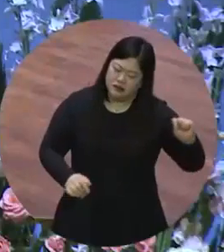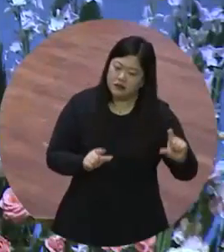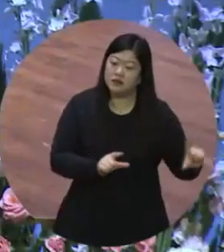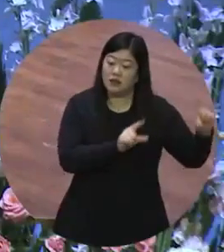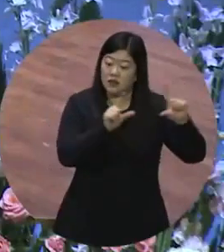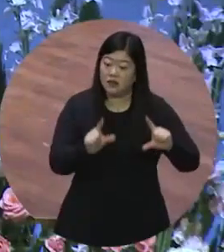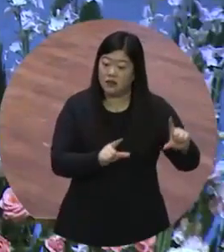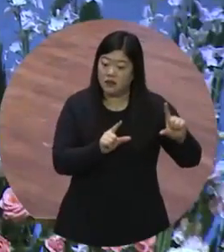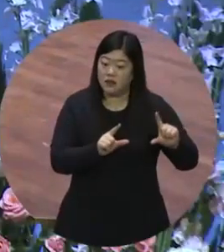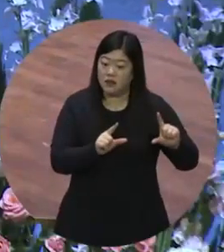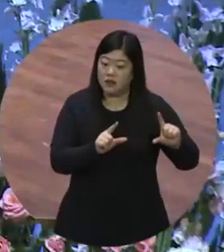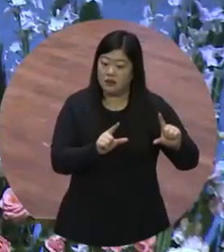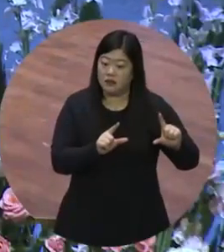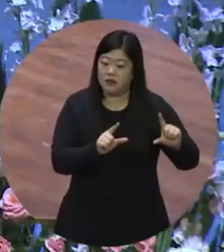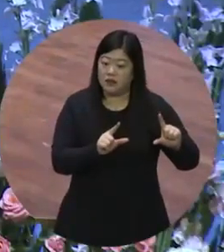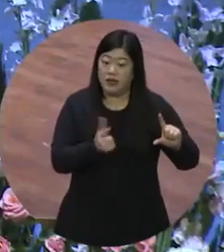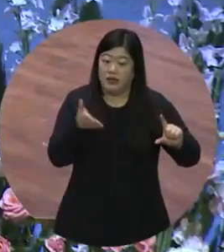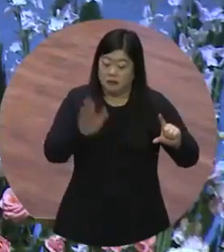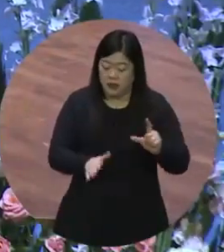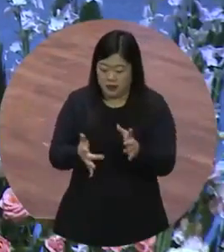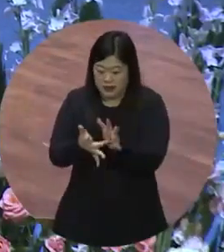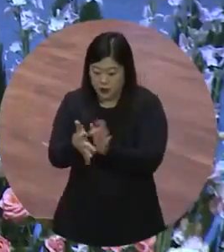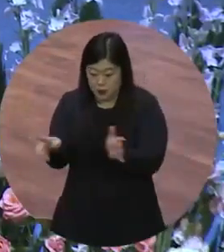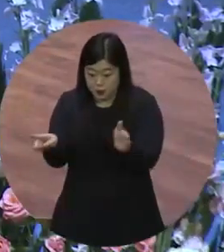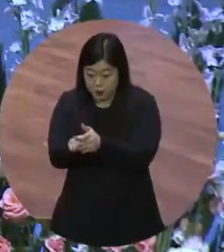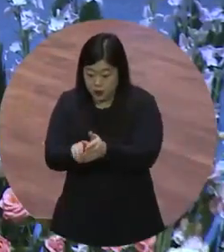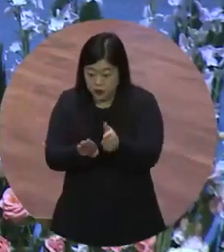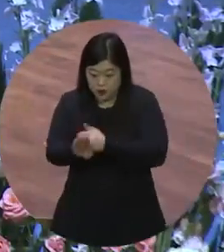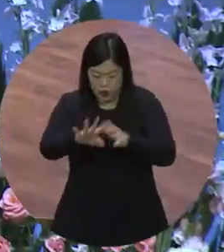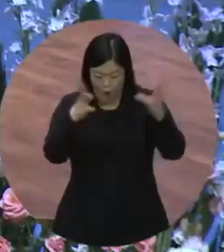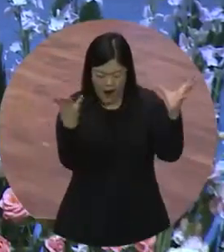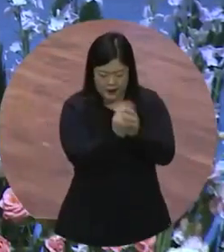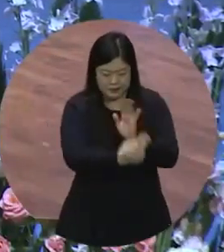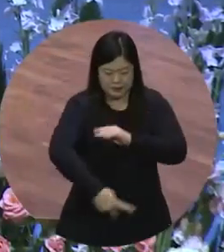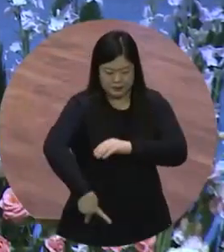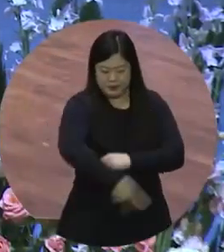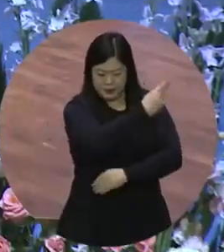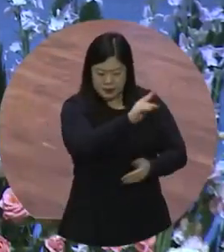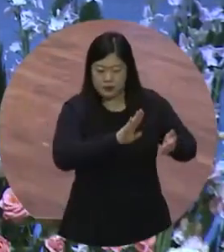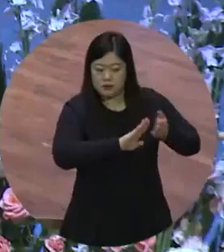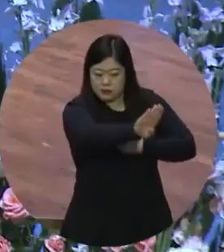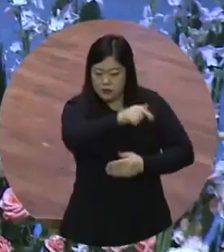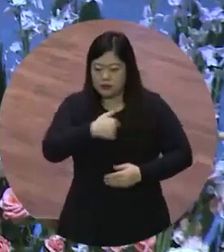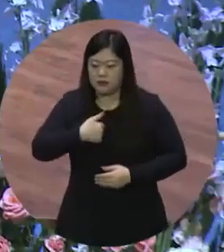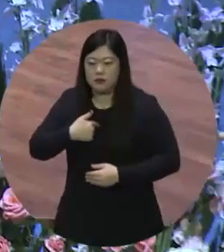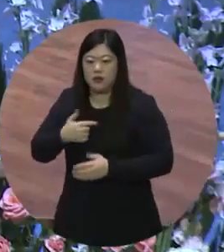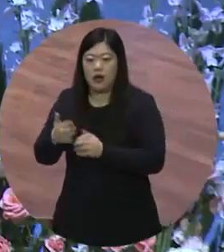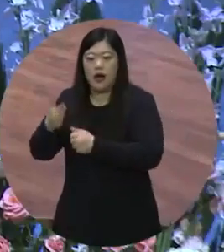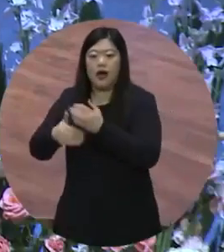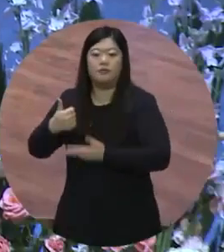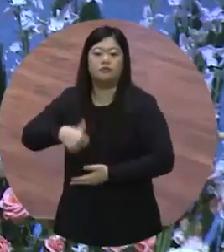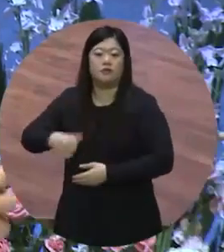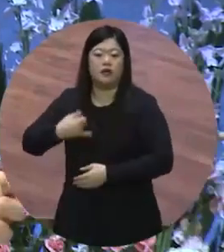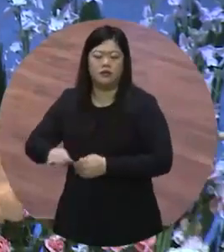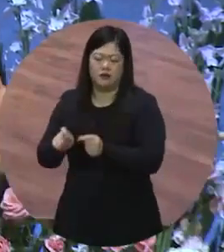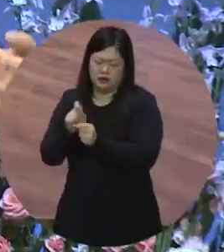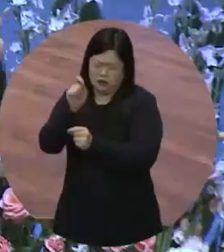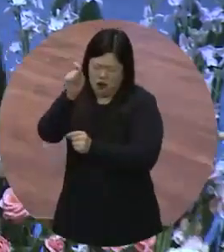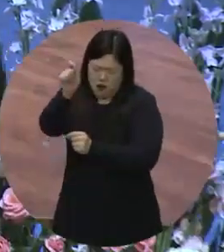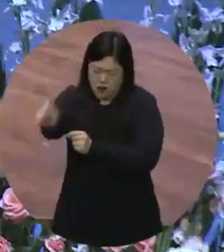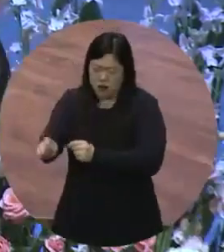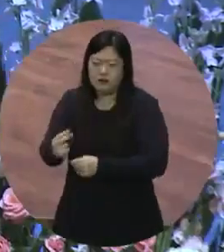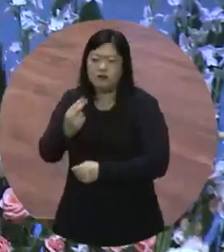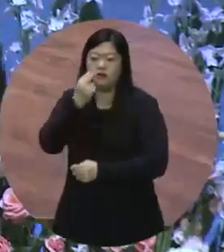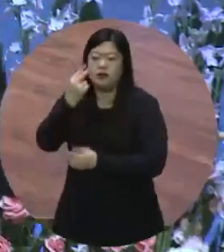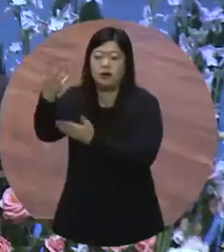자식께서 이제는 예수를 믿는 순간에 완전히 벗어나서 하나님의 자녀 영생 복락을